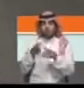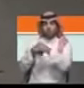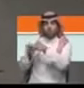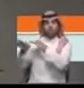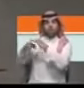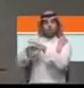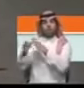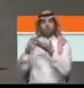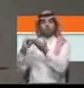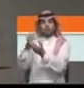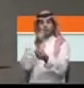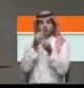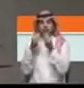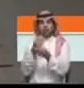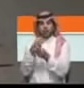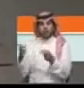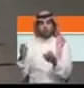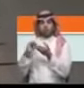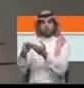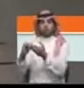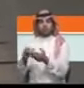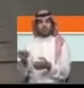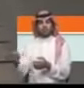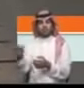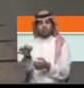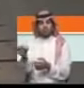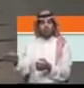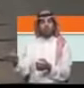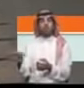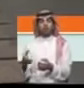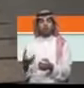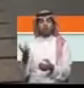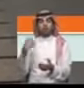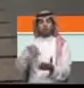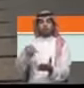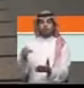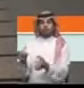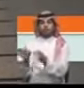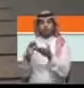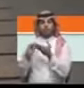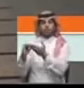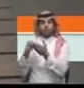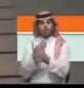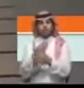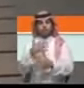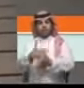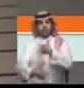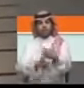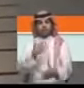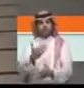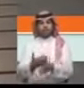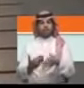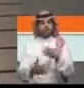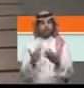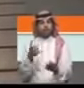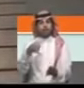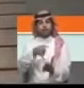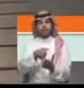مقدمة من المركز تستهدف محافظتي الضالع والجوف. تأتي هذه القافلة امتدادا للجهود الإغاثية